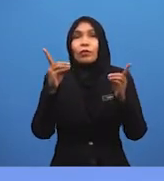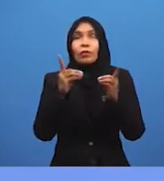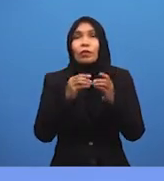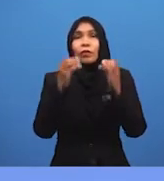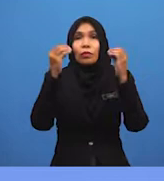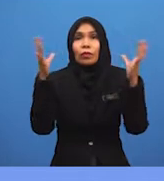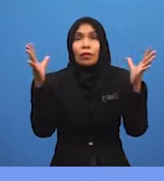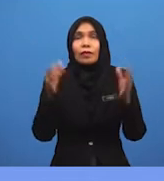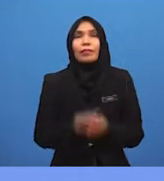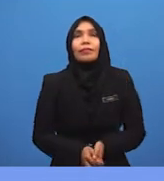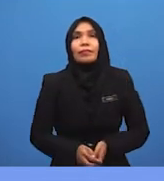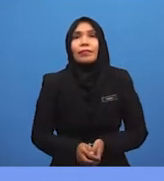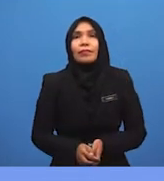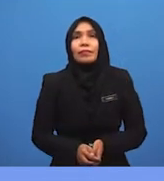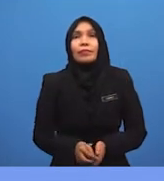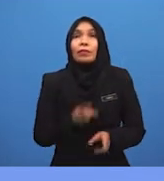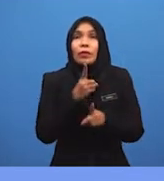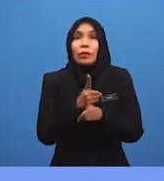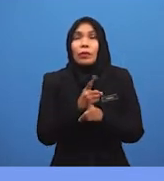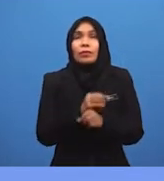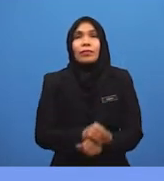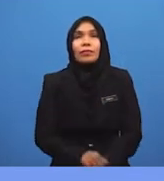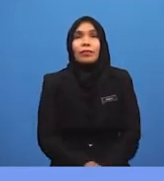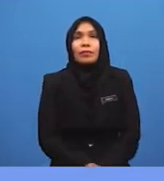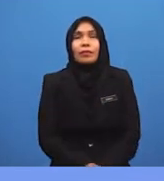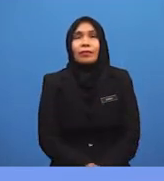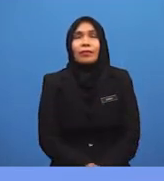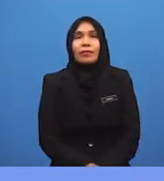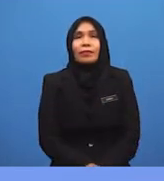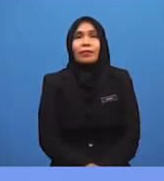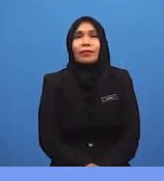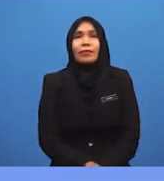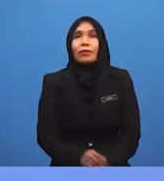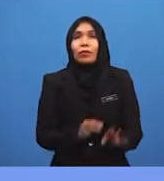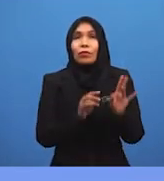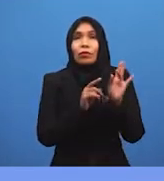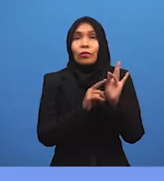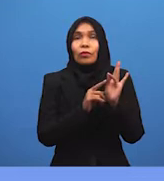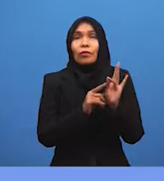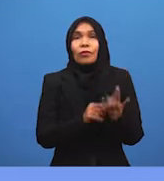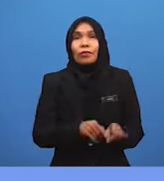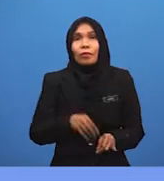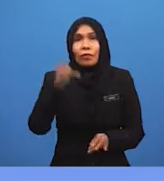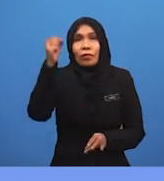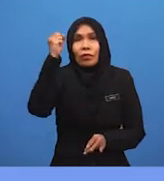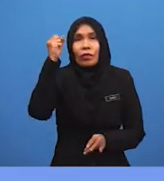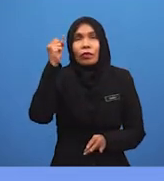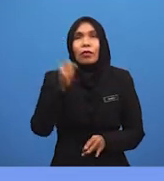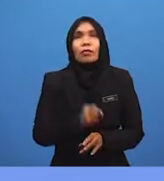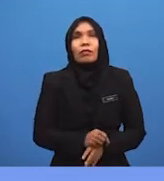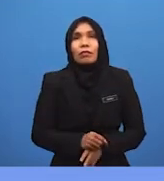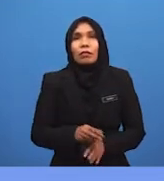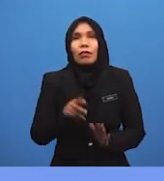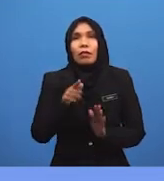besar. Jawapannya betul. 7. Siva berkelakuan